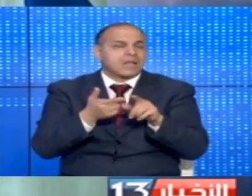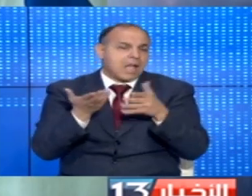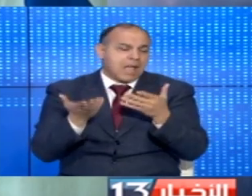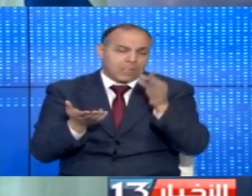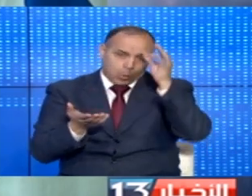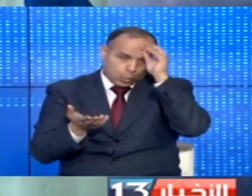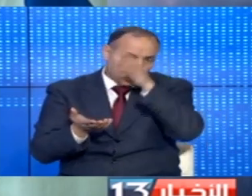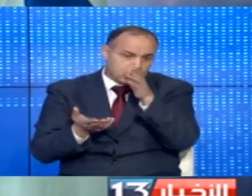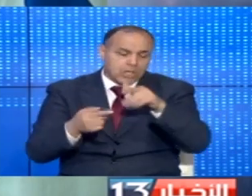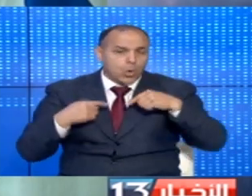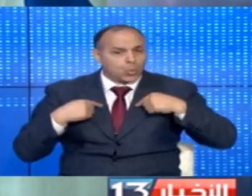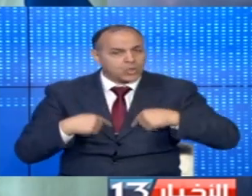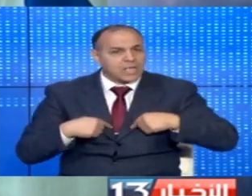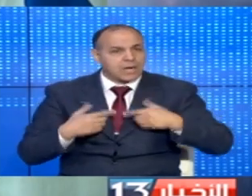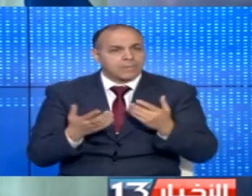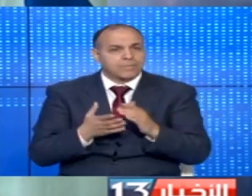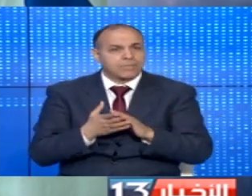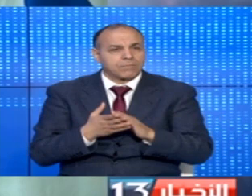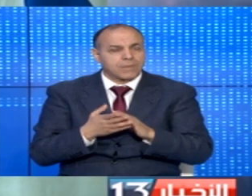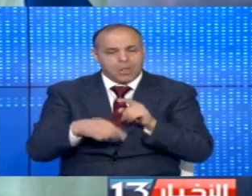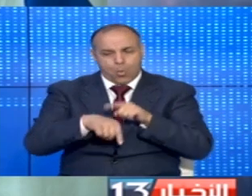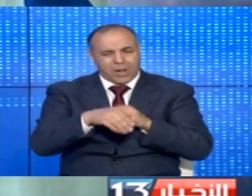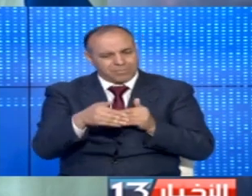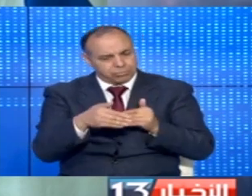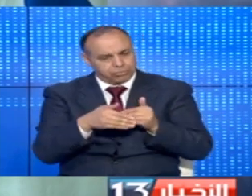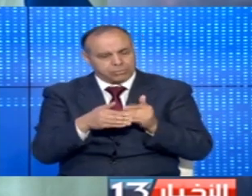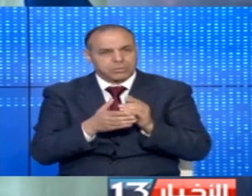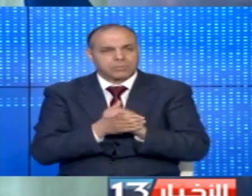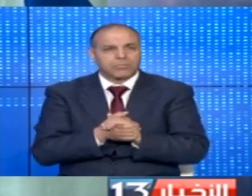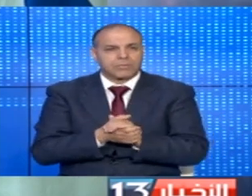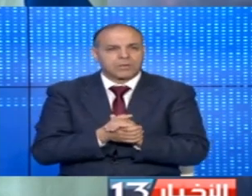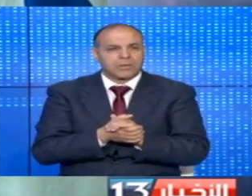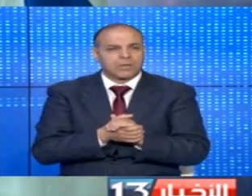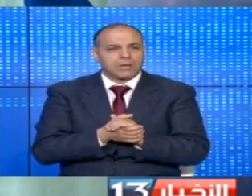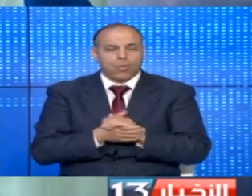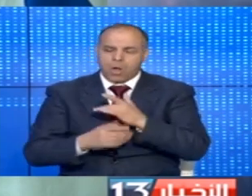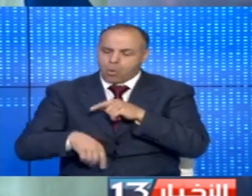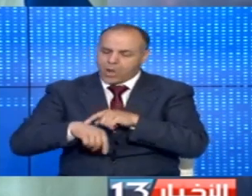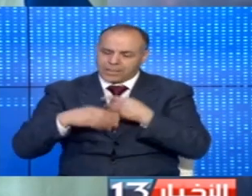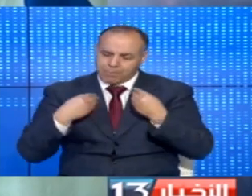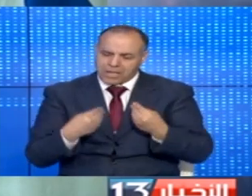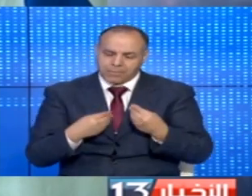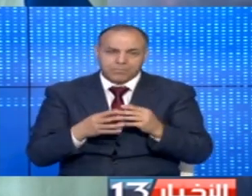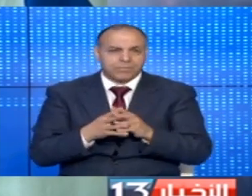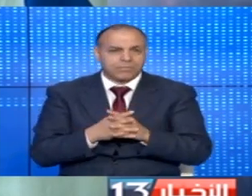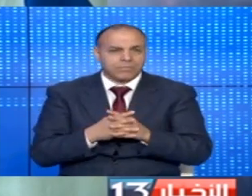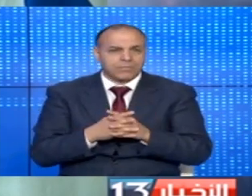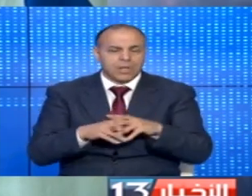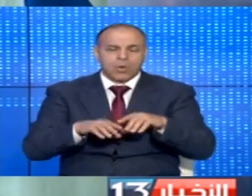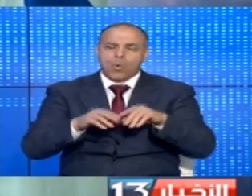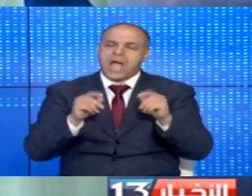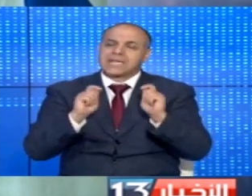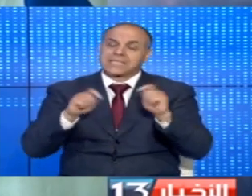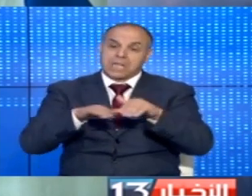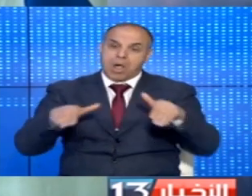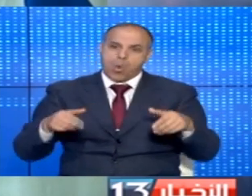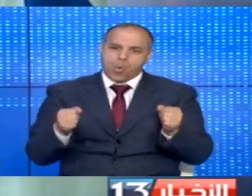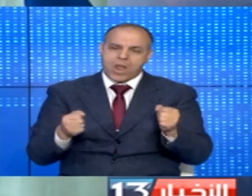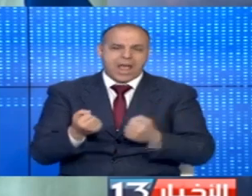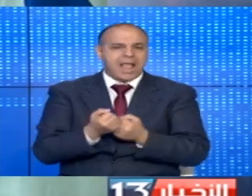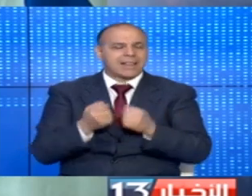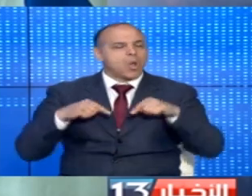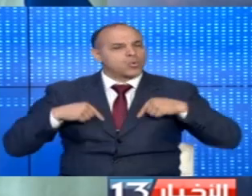لتونس حكومه في اقرب الاجال وفي احسن الظروف و بحزام سياسي قوي و